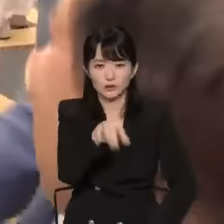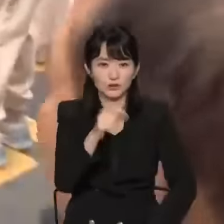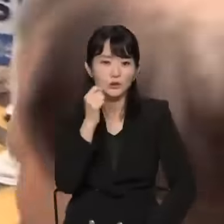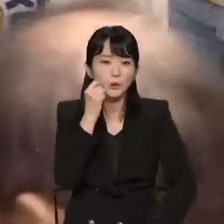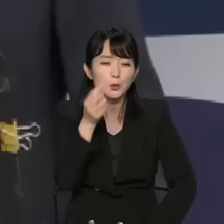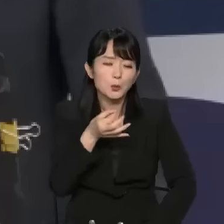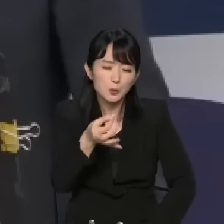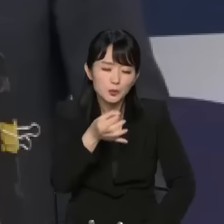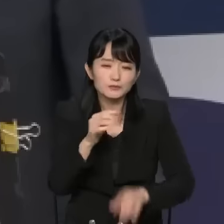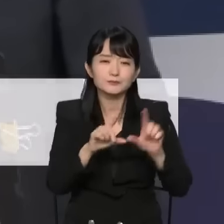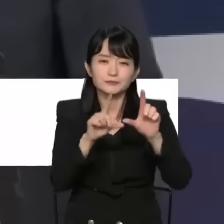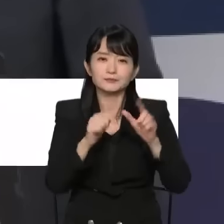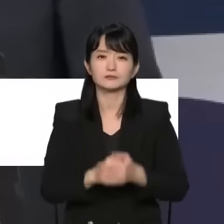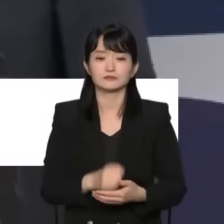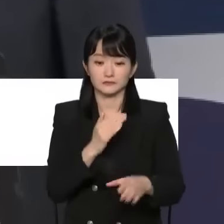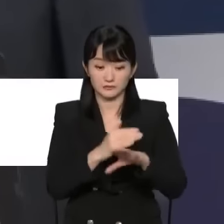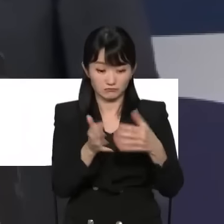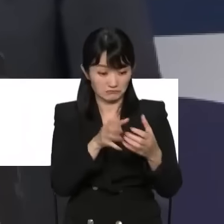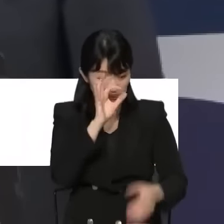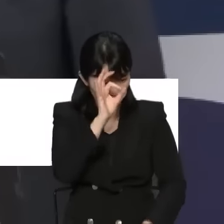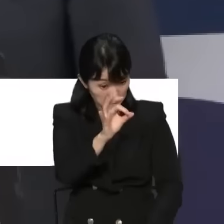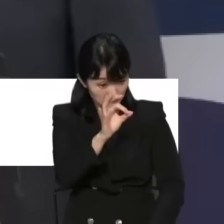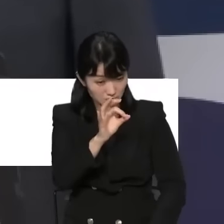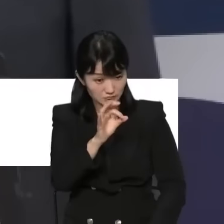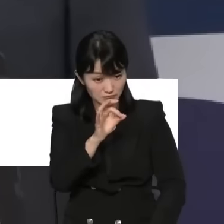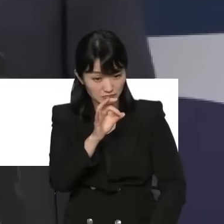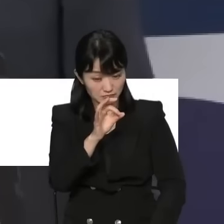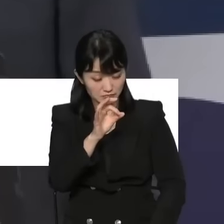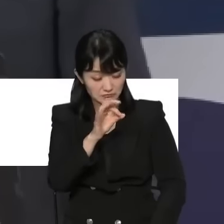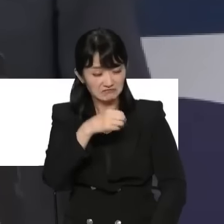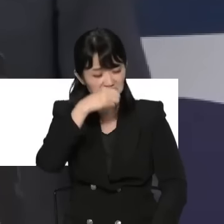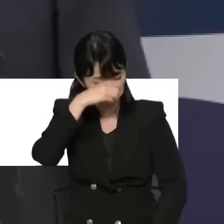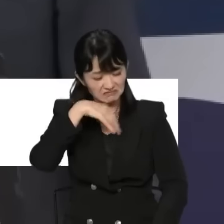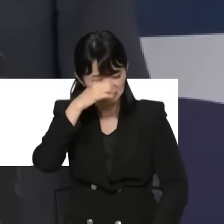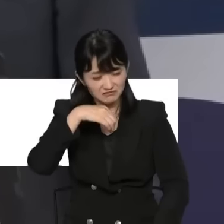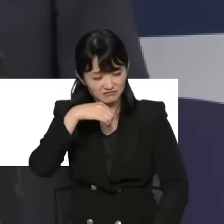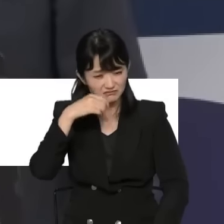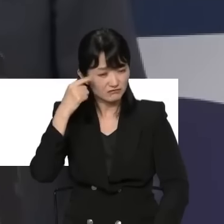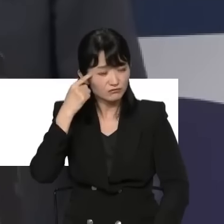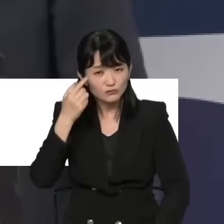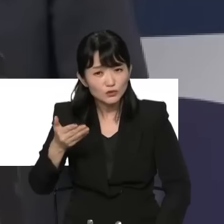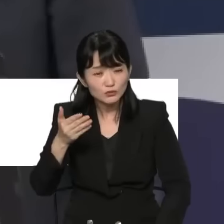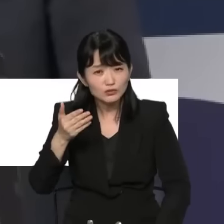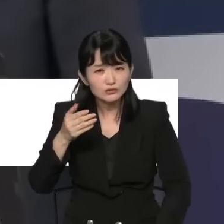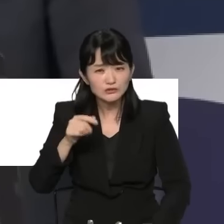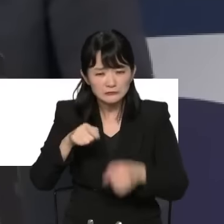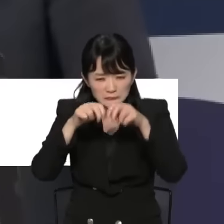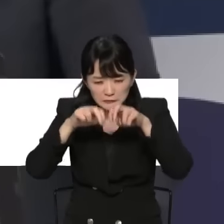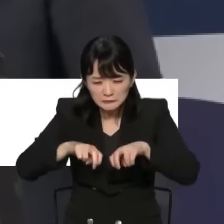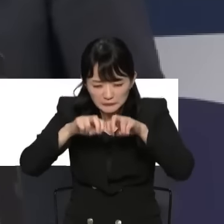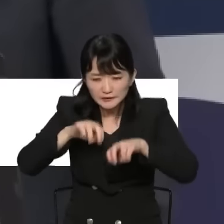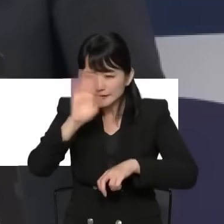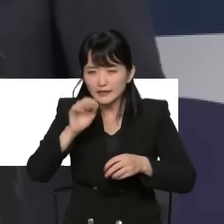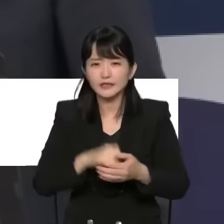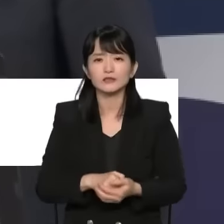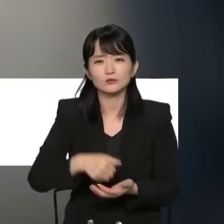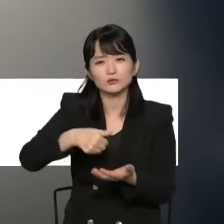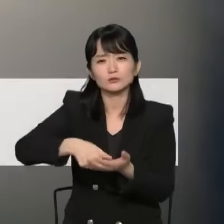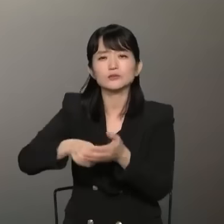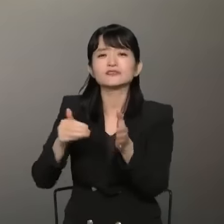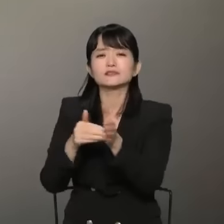있습니다. 정당만 보고 묻지도 않고 따지지도 않고 투표를 하는 시간 이제 끝나야